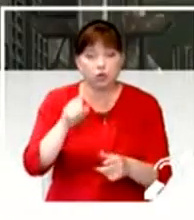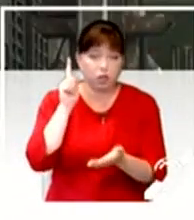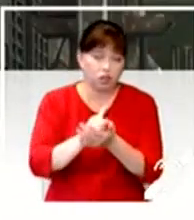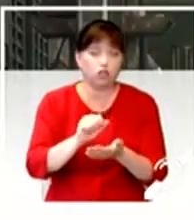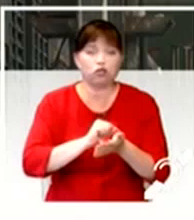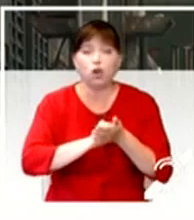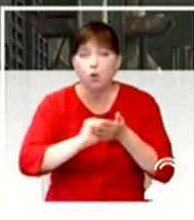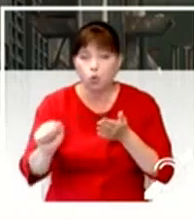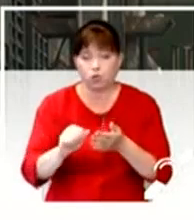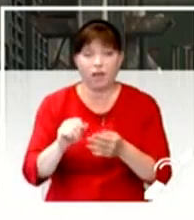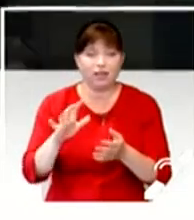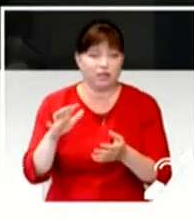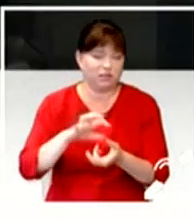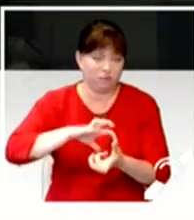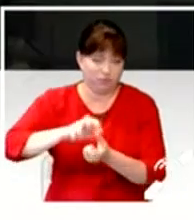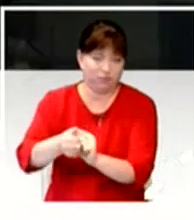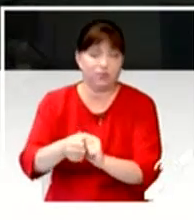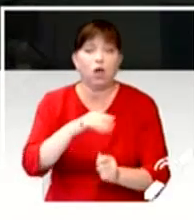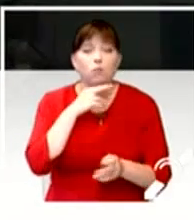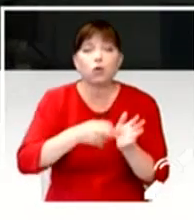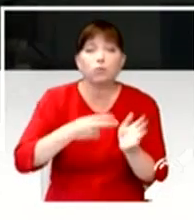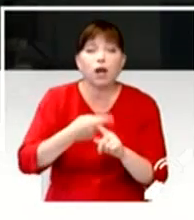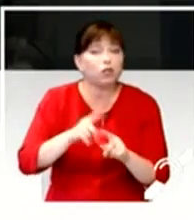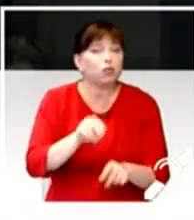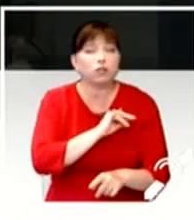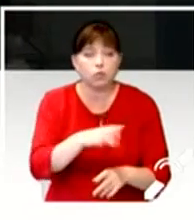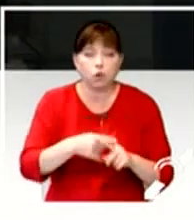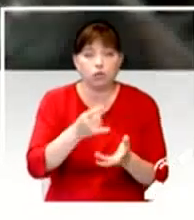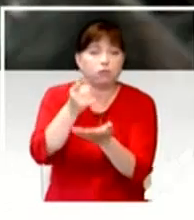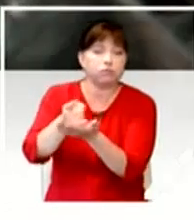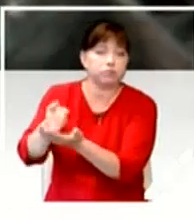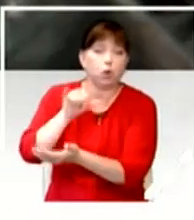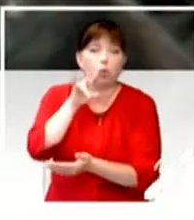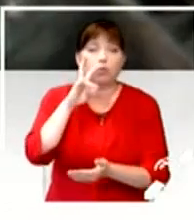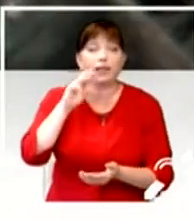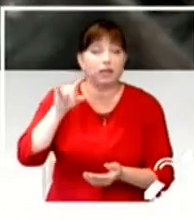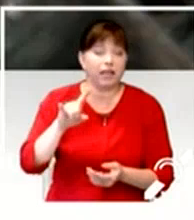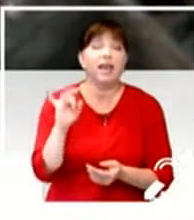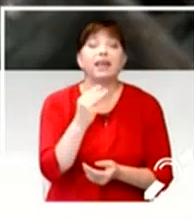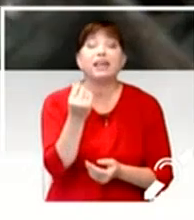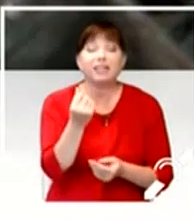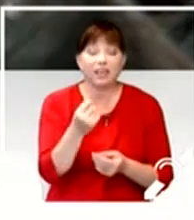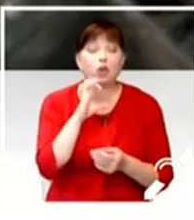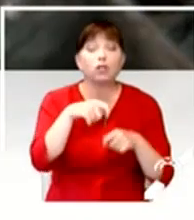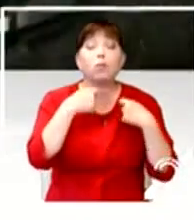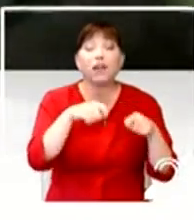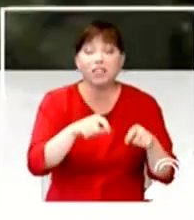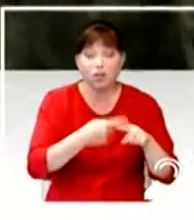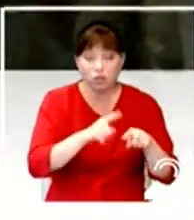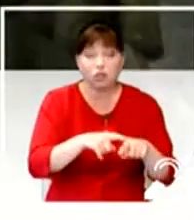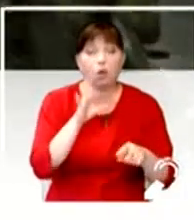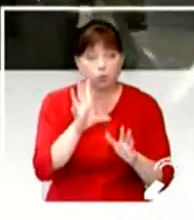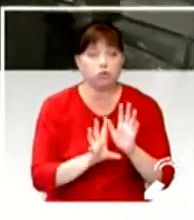radiate. Majoritatea vagoanelor și locomotivelor nefuncționale sunt parcate la Ungheni, iar banii obținuți din vânzarea acestora urmează să